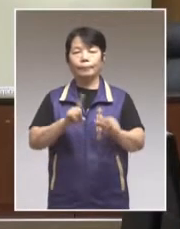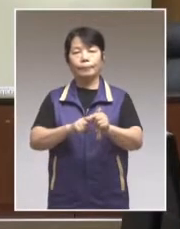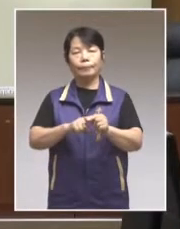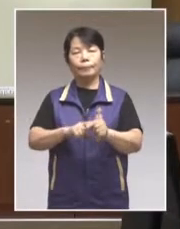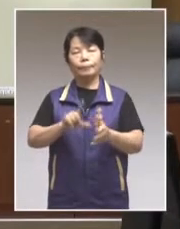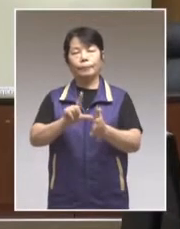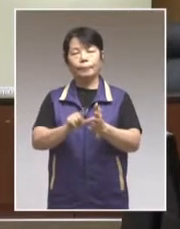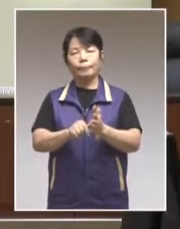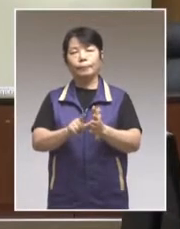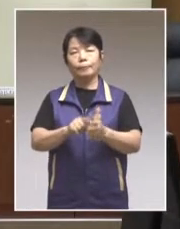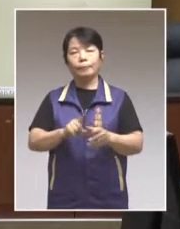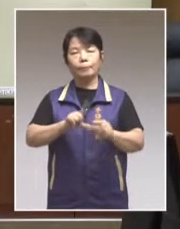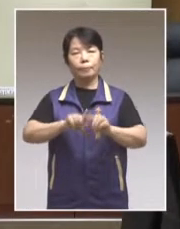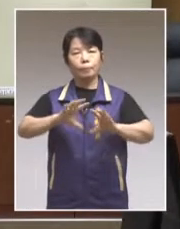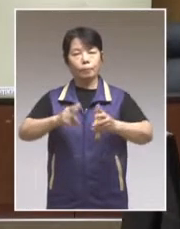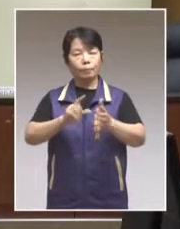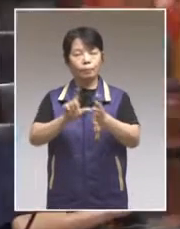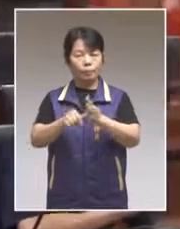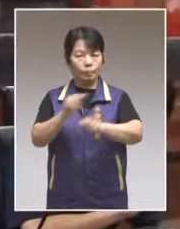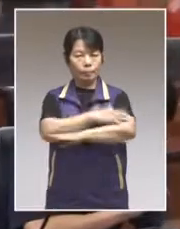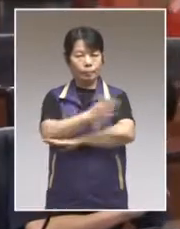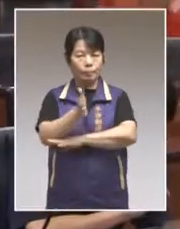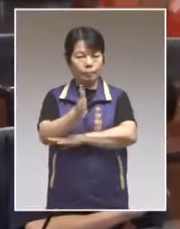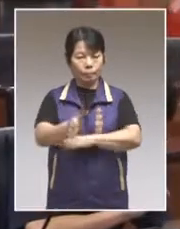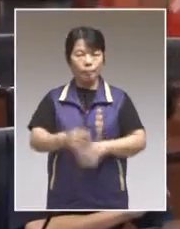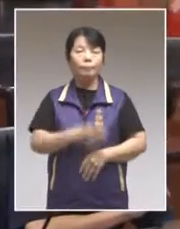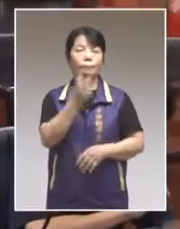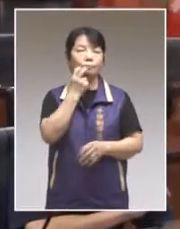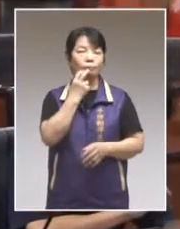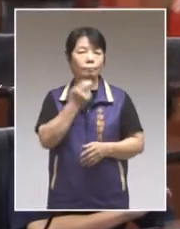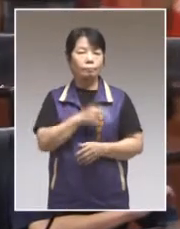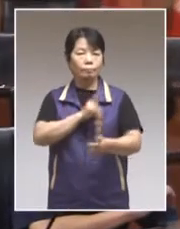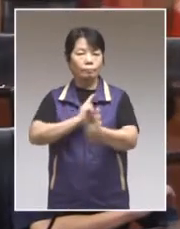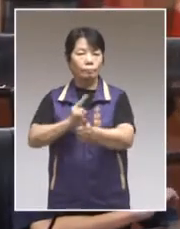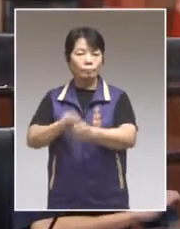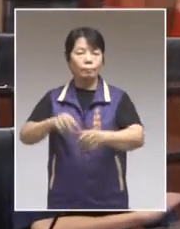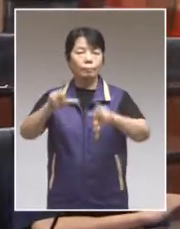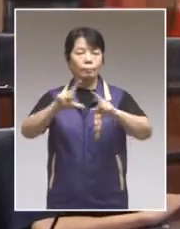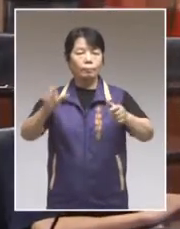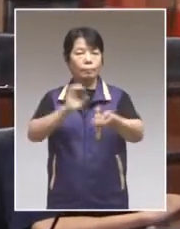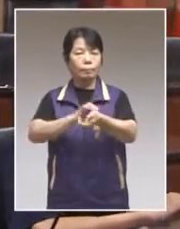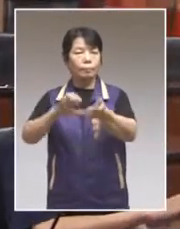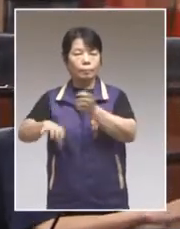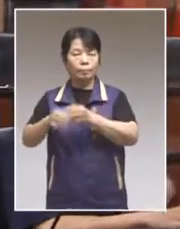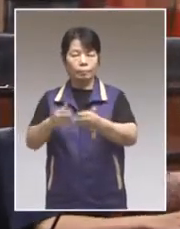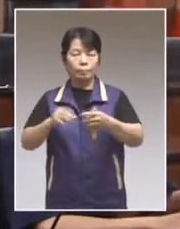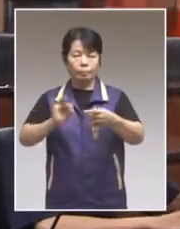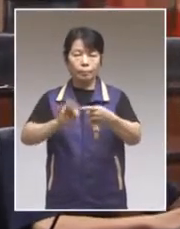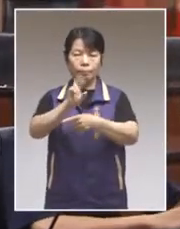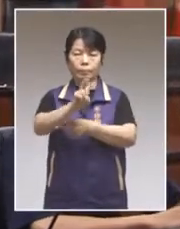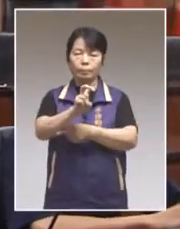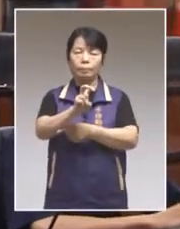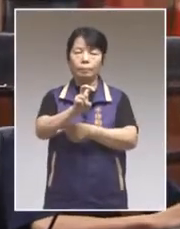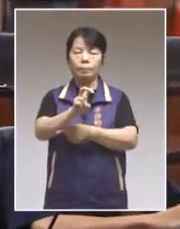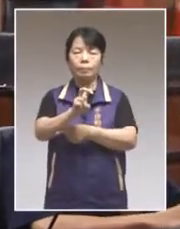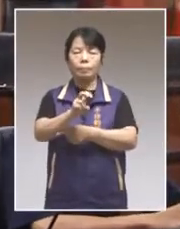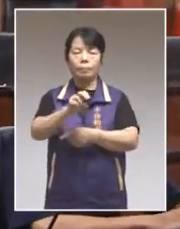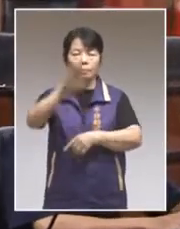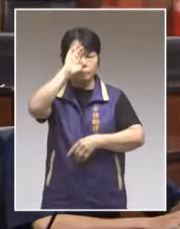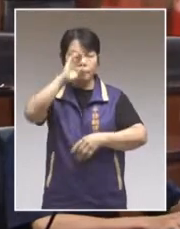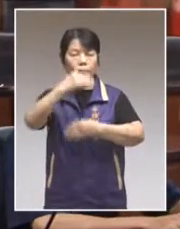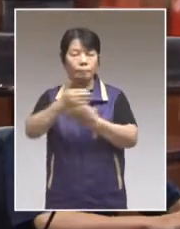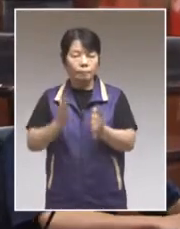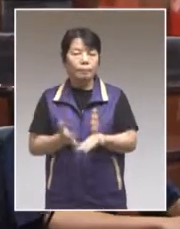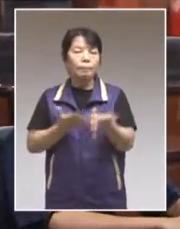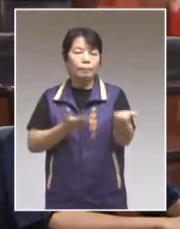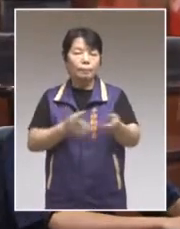中国时报提问，就是说那个中央有要求大医院要空出20%的病床提供那个确诊者